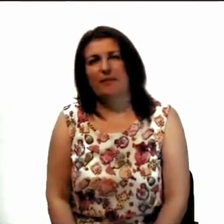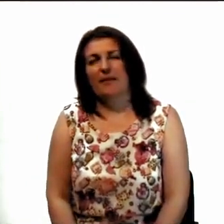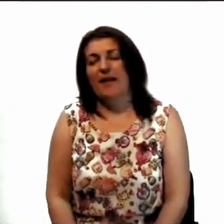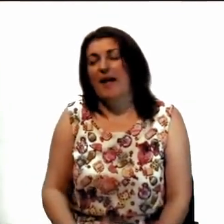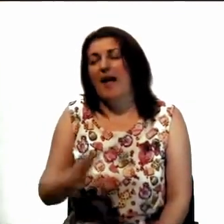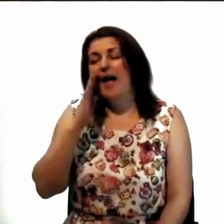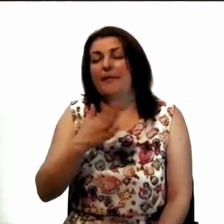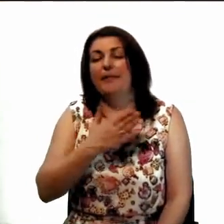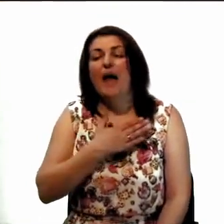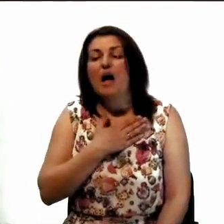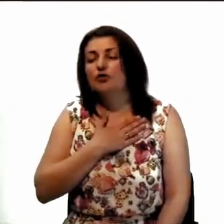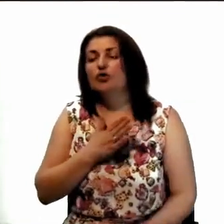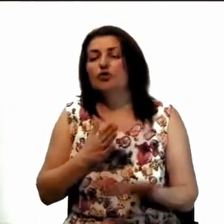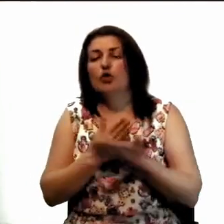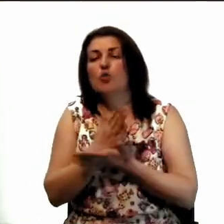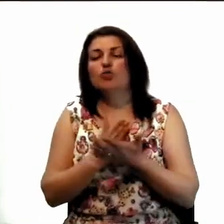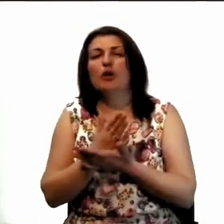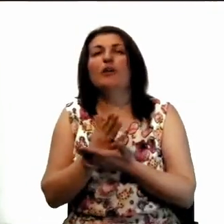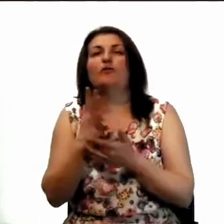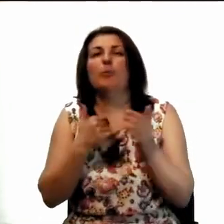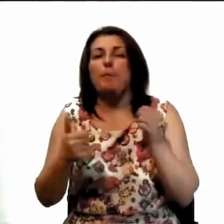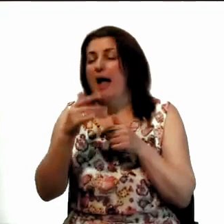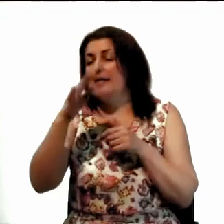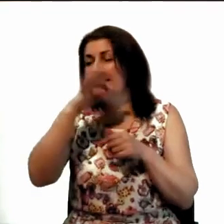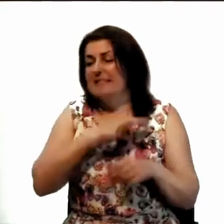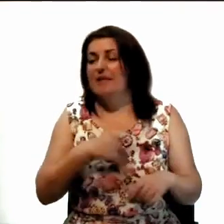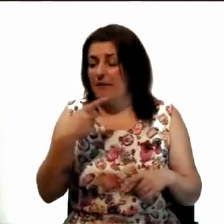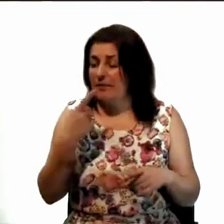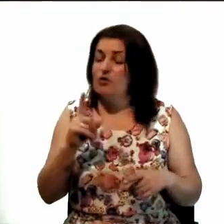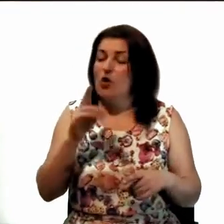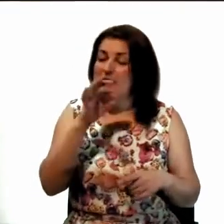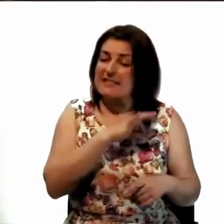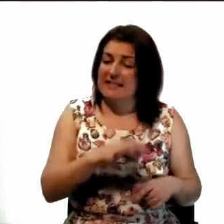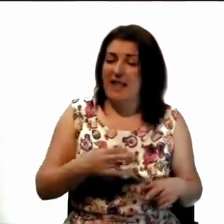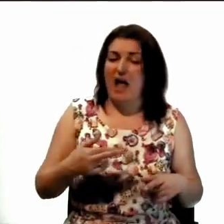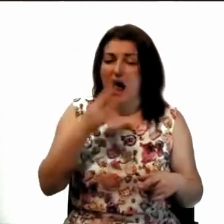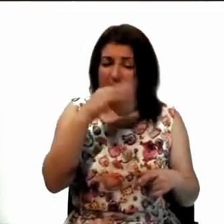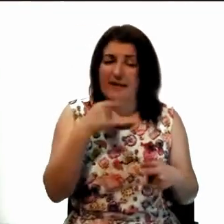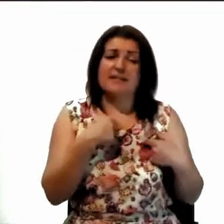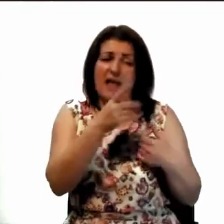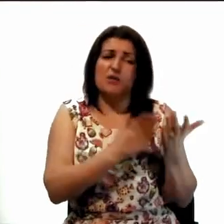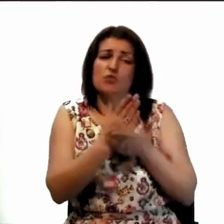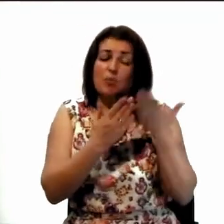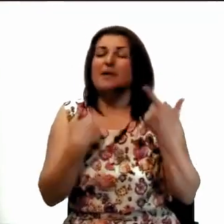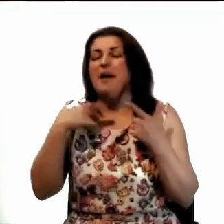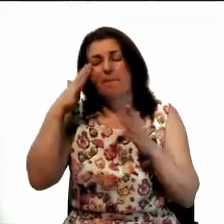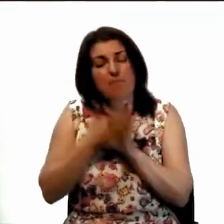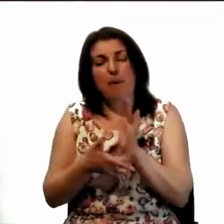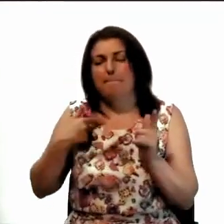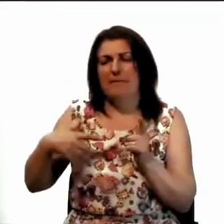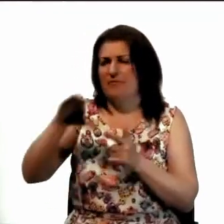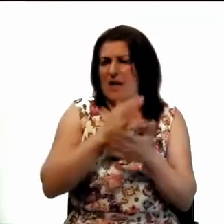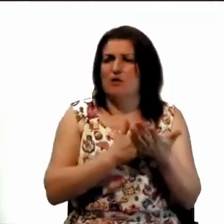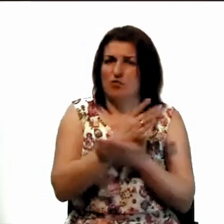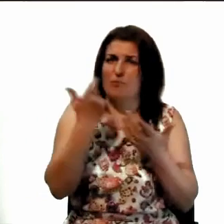Наше приоритетное служение, потому что сын говорил, отец, я служу тебе. Я понимаю, мы тоже служим Господу. Но